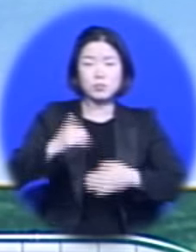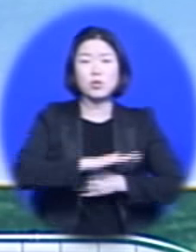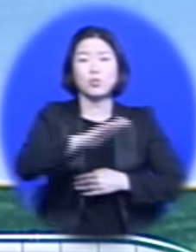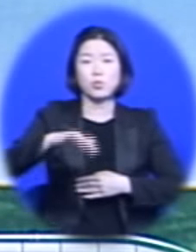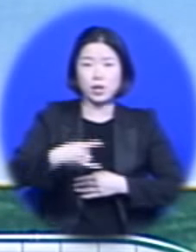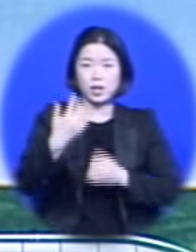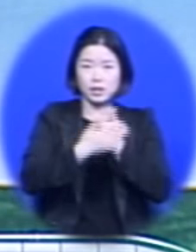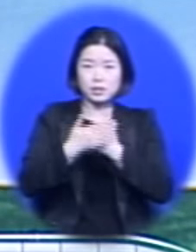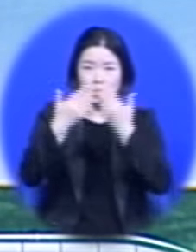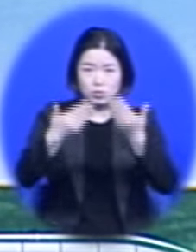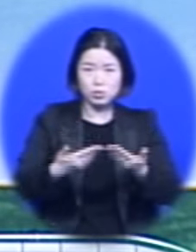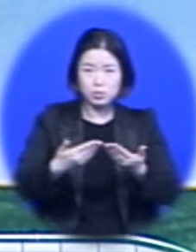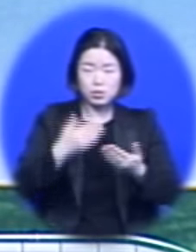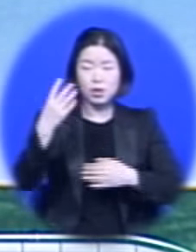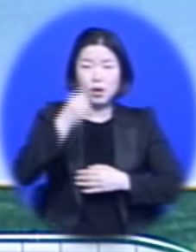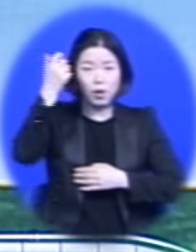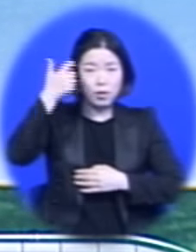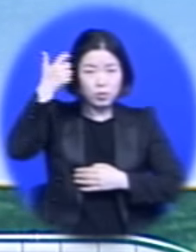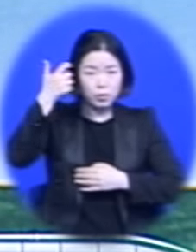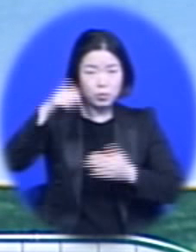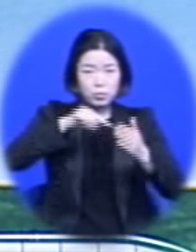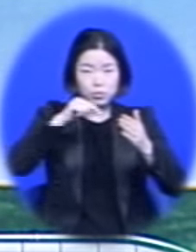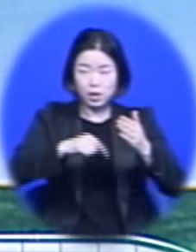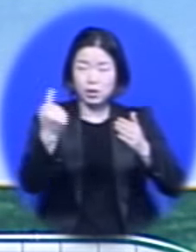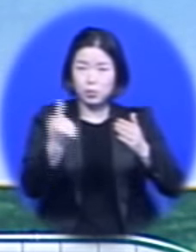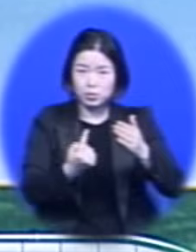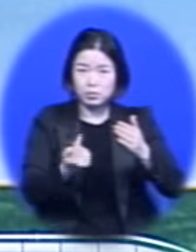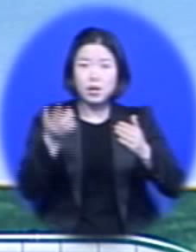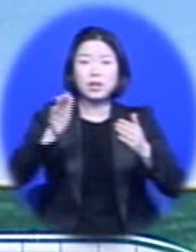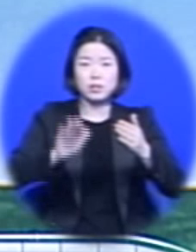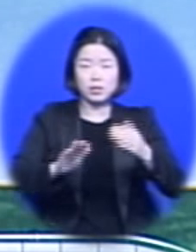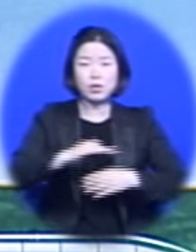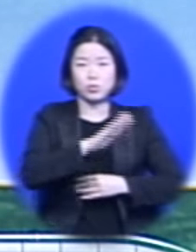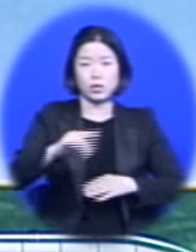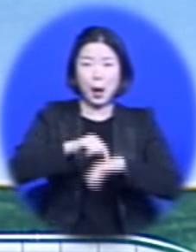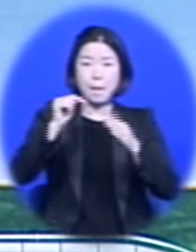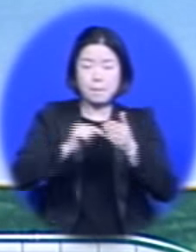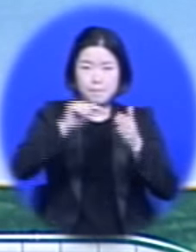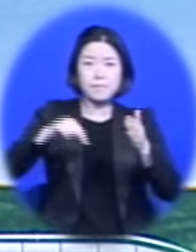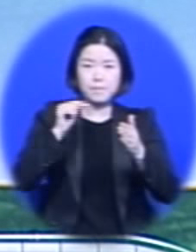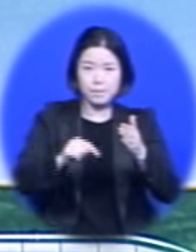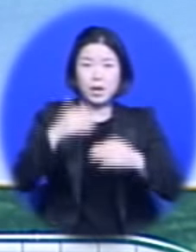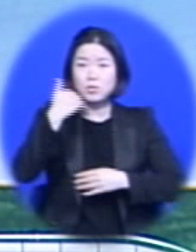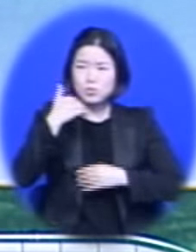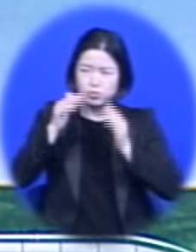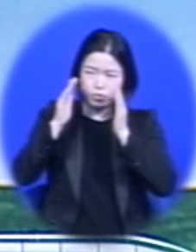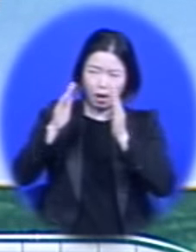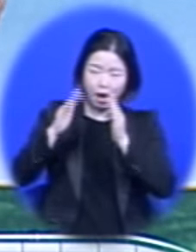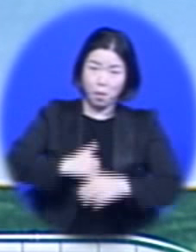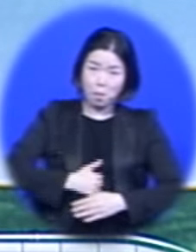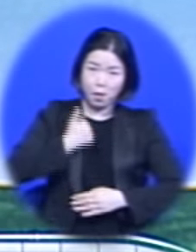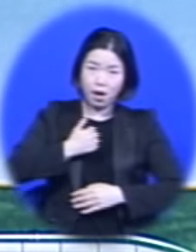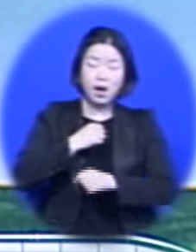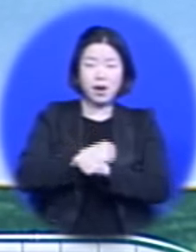주셔서 성령으로 우리 안에 오셨어요. 그런데 우리가 마음속으로 누구를 향하여 화를